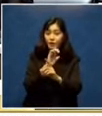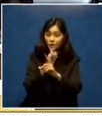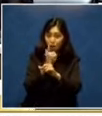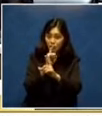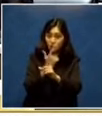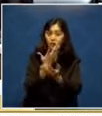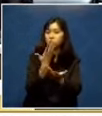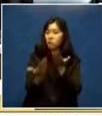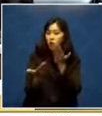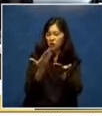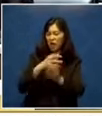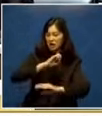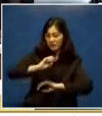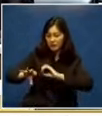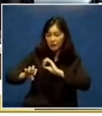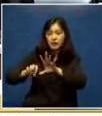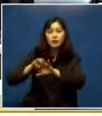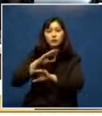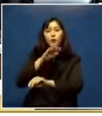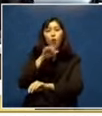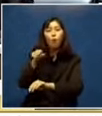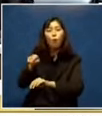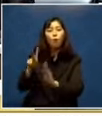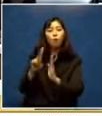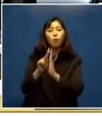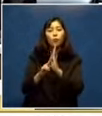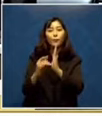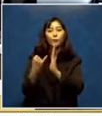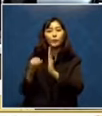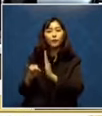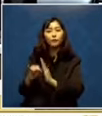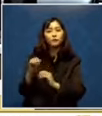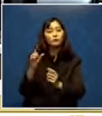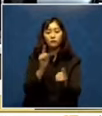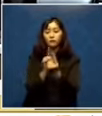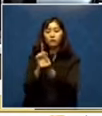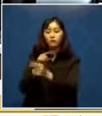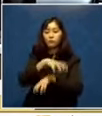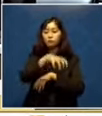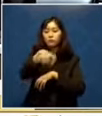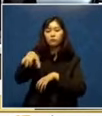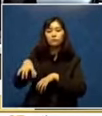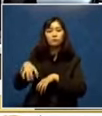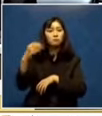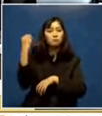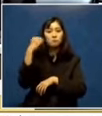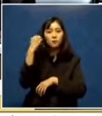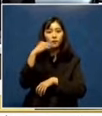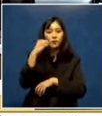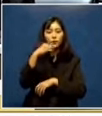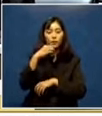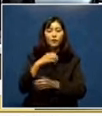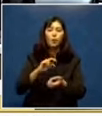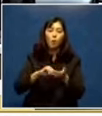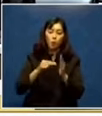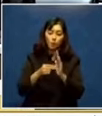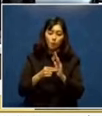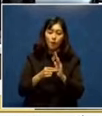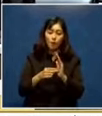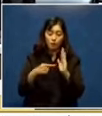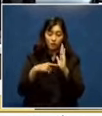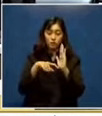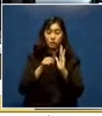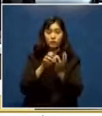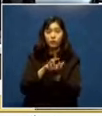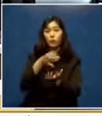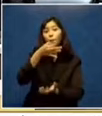บทิ้งอย่างผิดกฎหมายหลากหลายแห่งในพื้นที่หลายตำบลท่านประธานครับนี่แสดงให้เห็นว่าความอันตรายต่อพี่น้องประชาชน